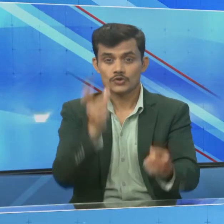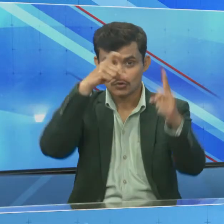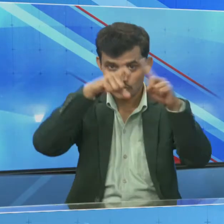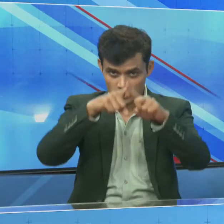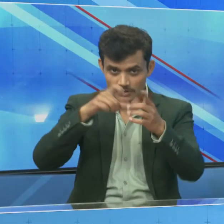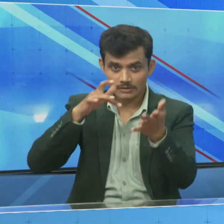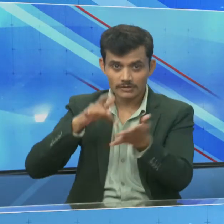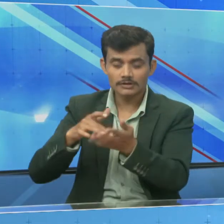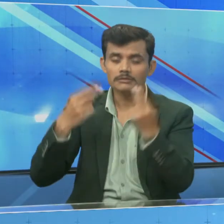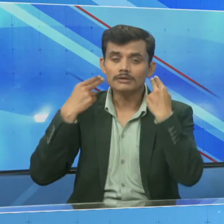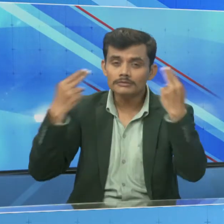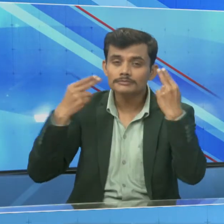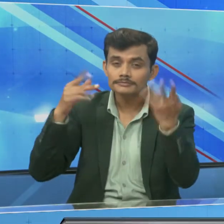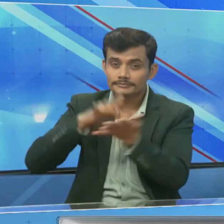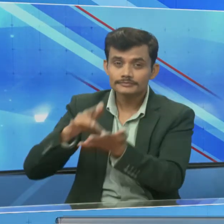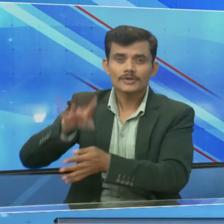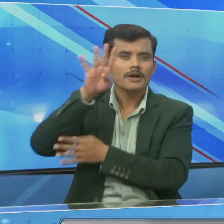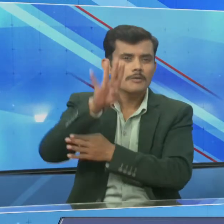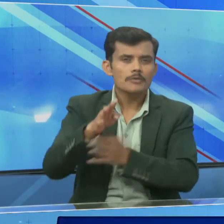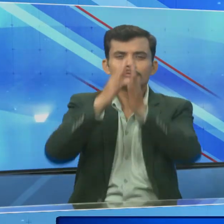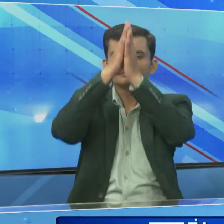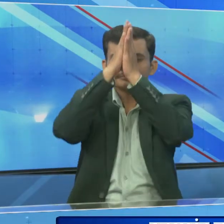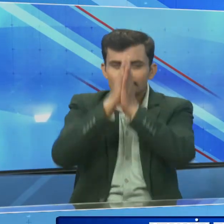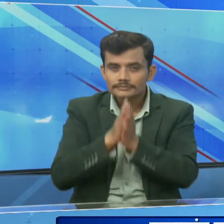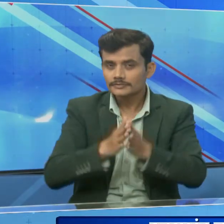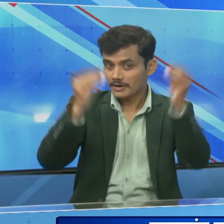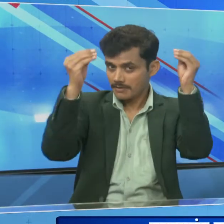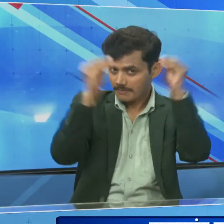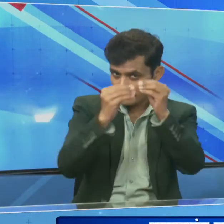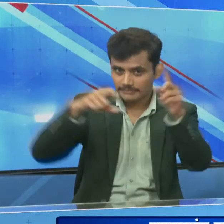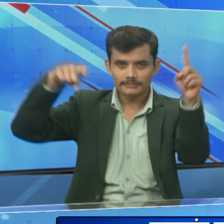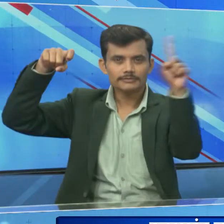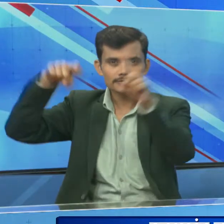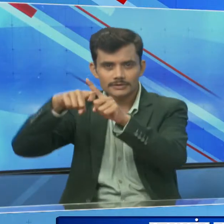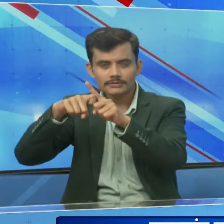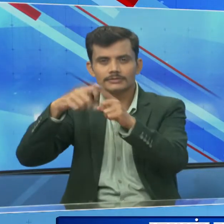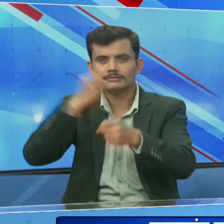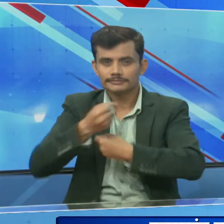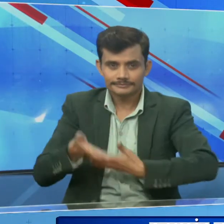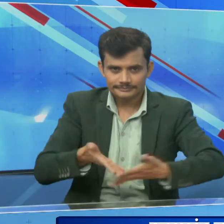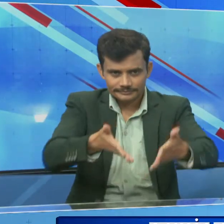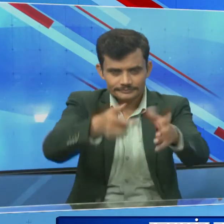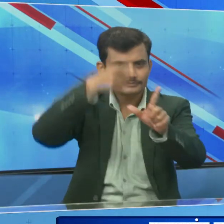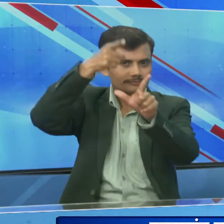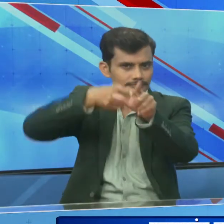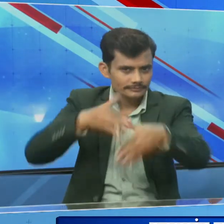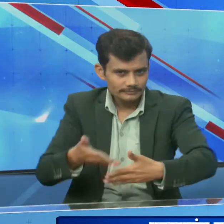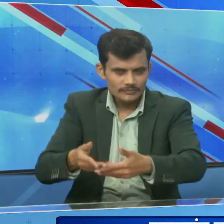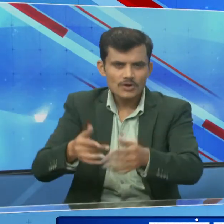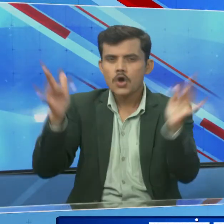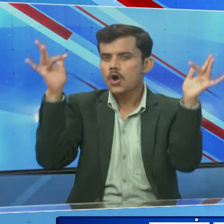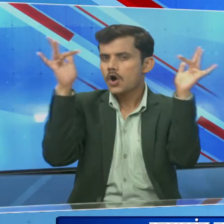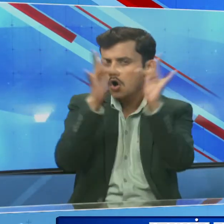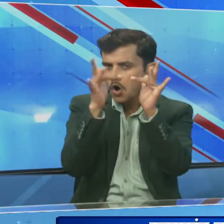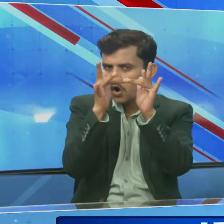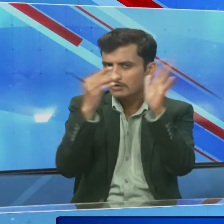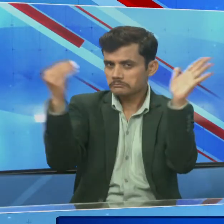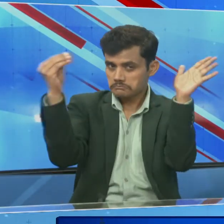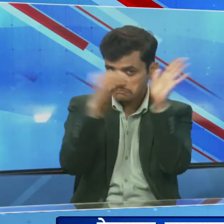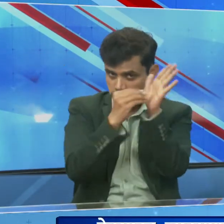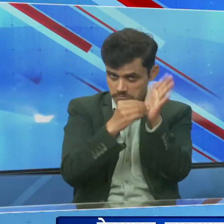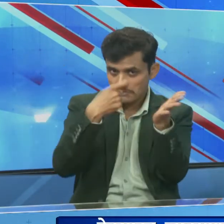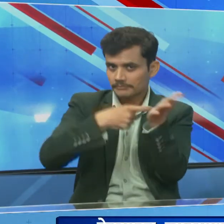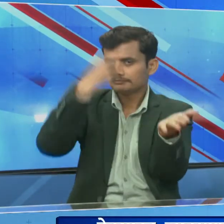उत्तराखंड के 4 धाम बद्रीनाथ, केदारनाथ, गंगोत्री व यमुनोत्री की यात्रा करने के लिए ऑनलाइन पंजीकरण की प्रक्रिया आज से शुरू हो गई